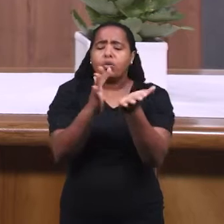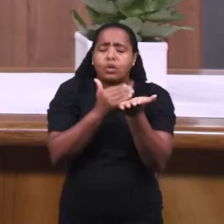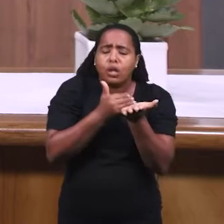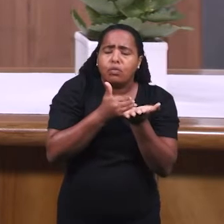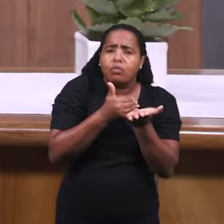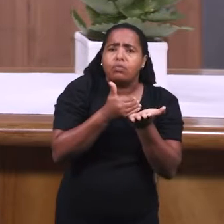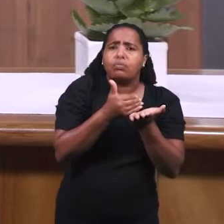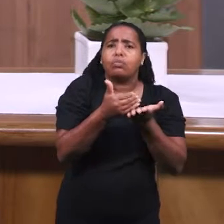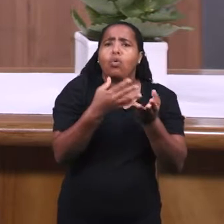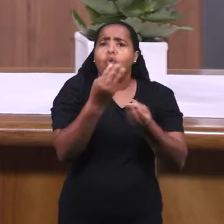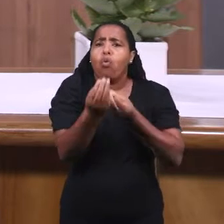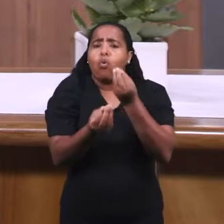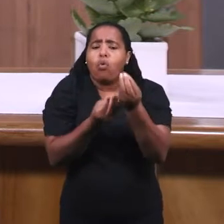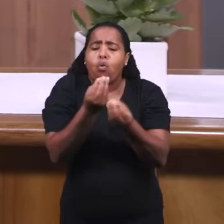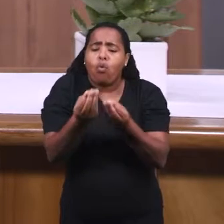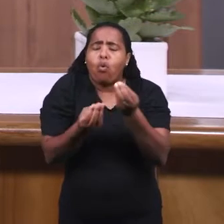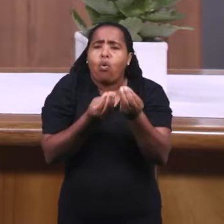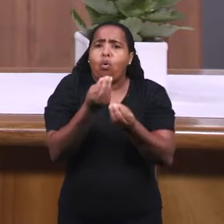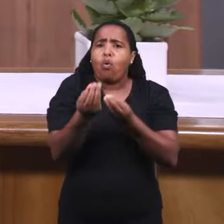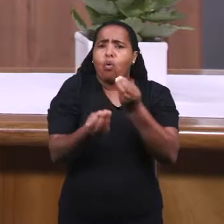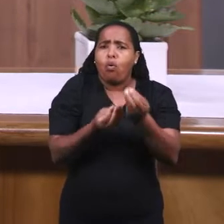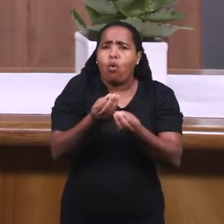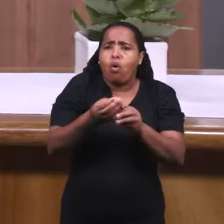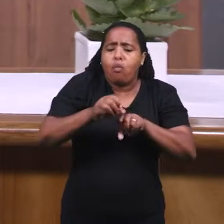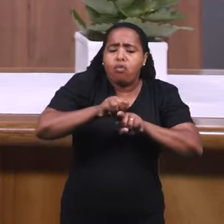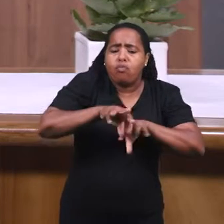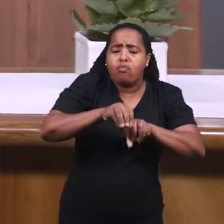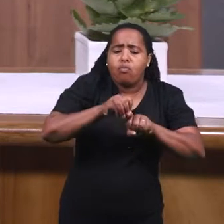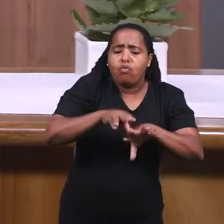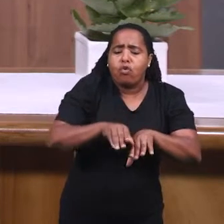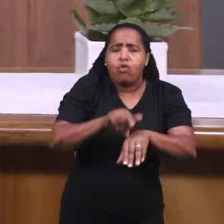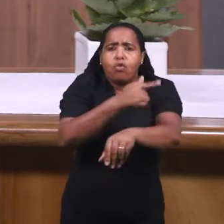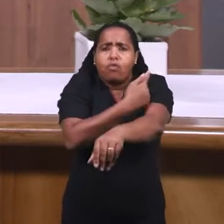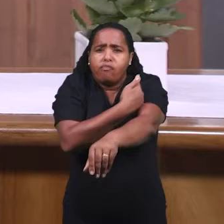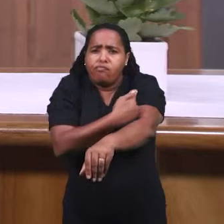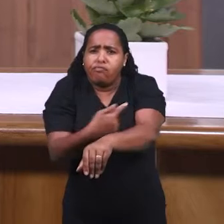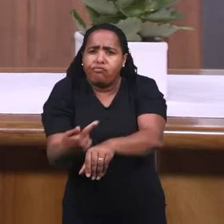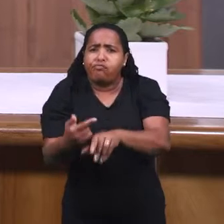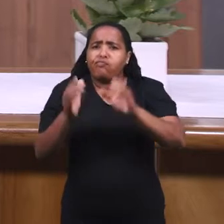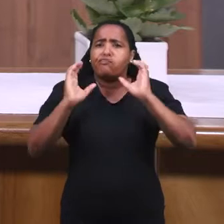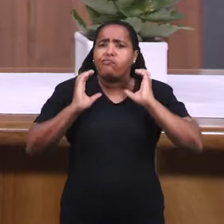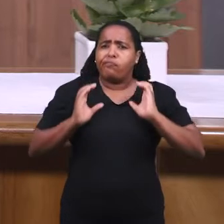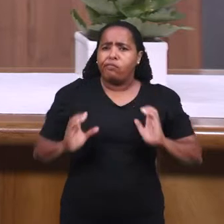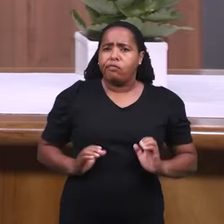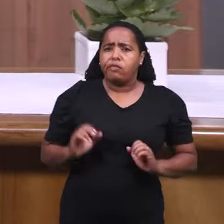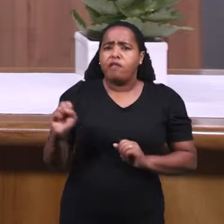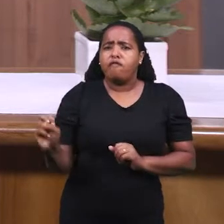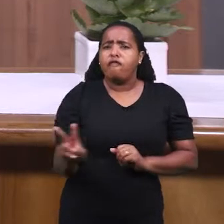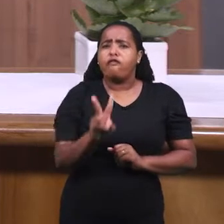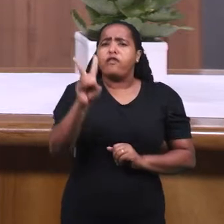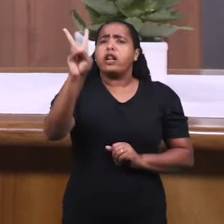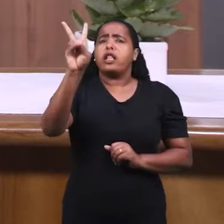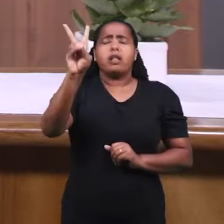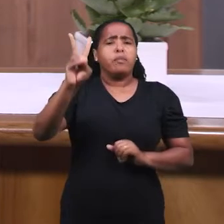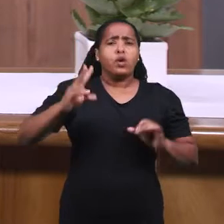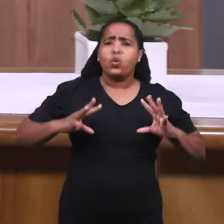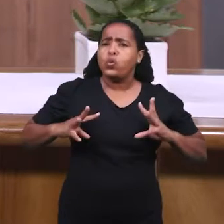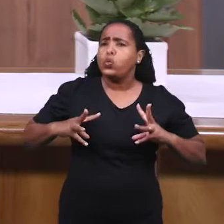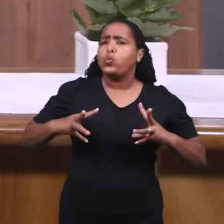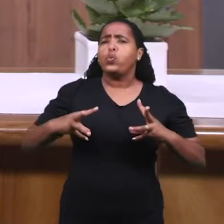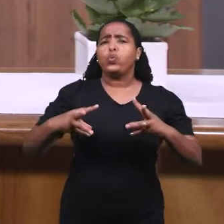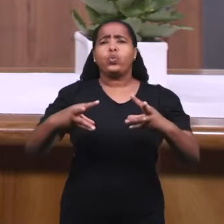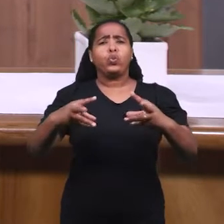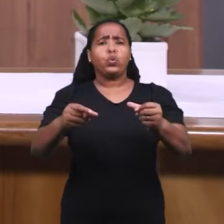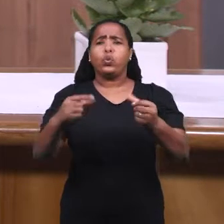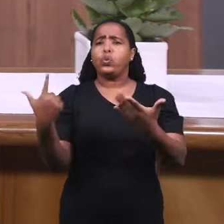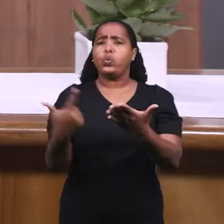которые доносят до нас принципы поведения, ценностей, которые наставляют человека о